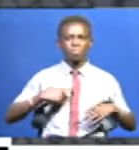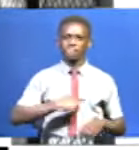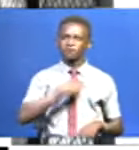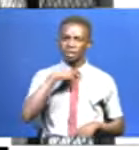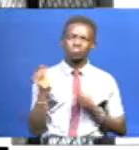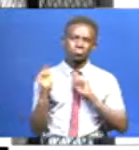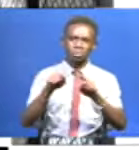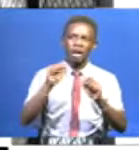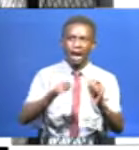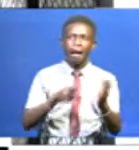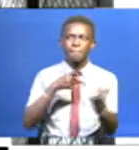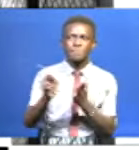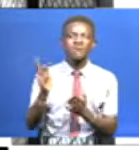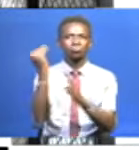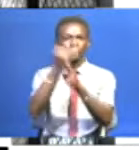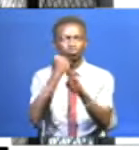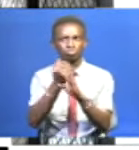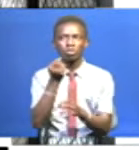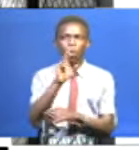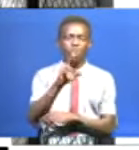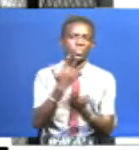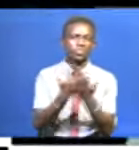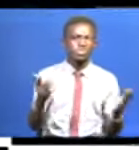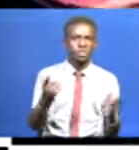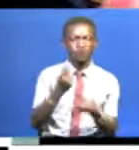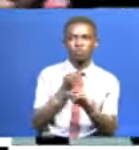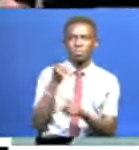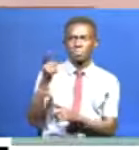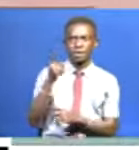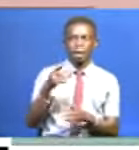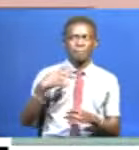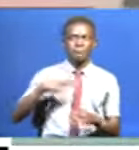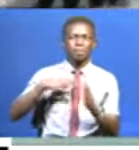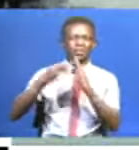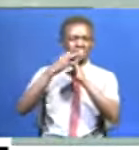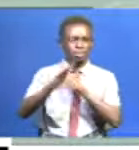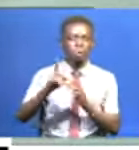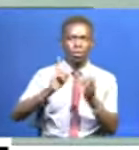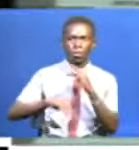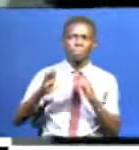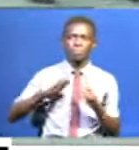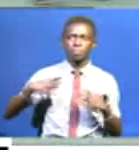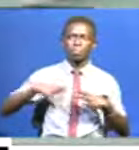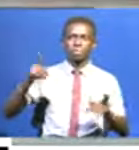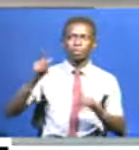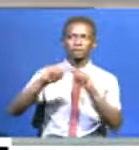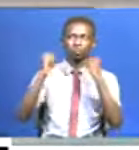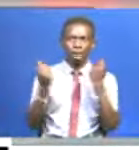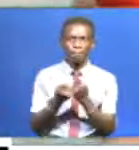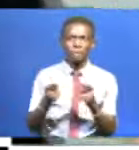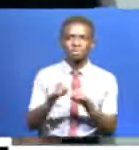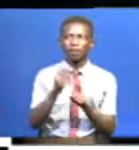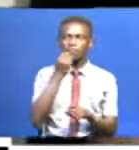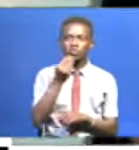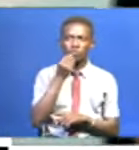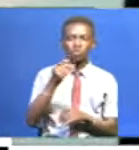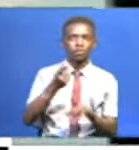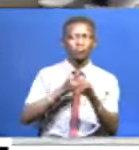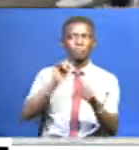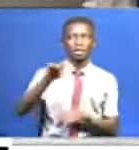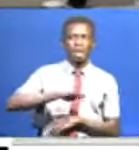mapambo ya vito vya shaba yenye umaalum wa kabila la Wamiao na vyakula maalum vya huko kama